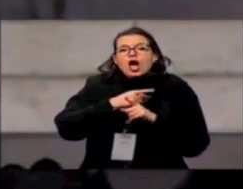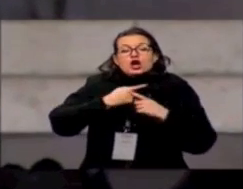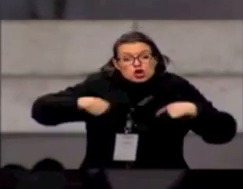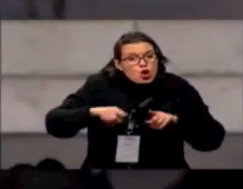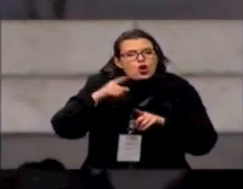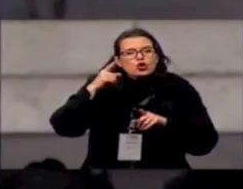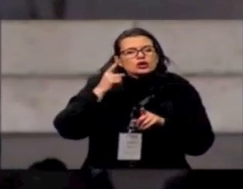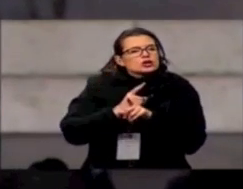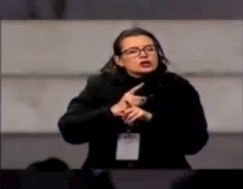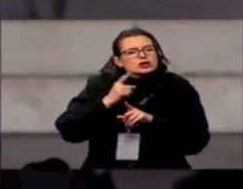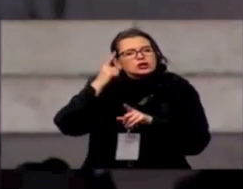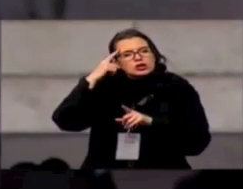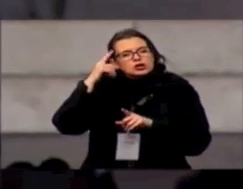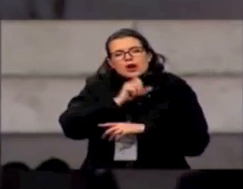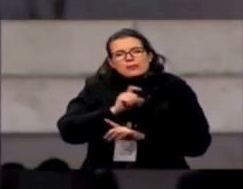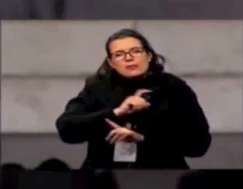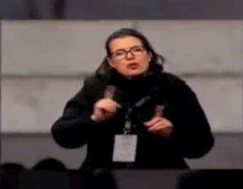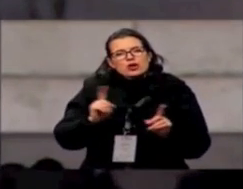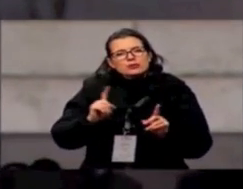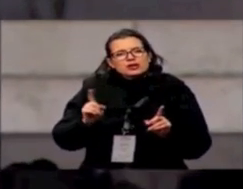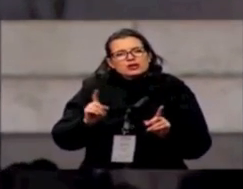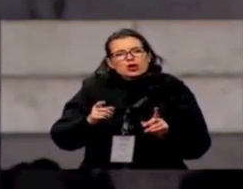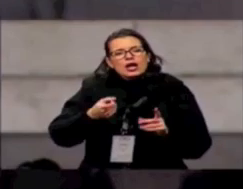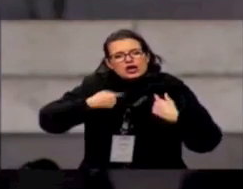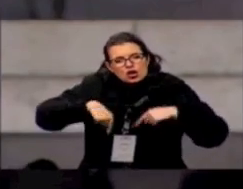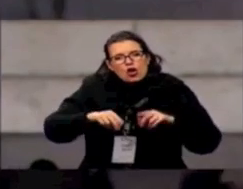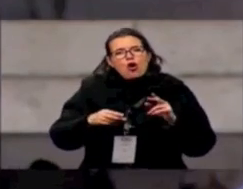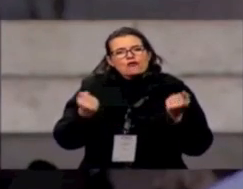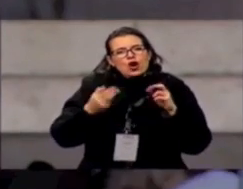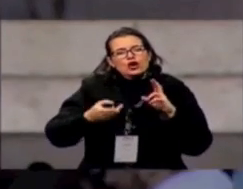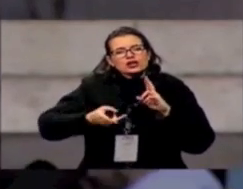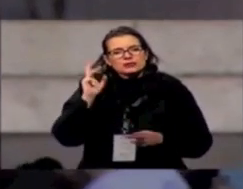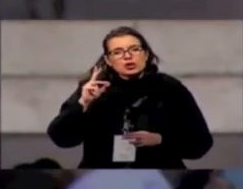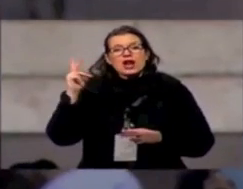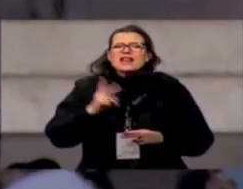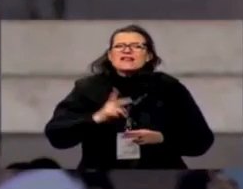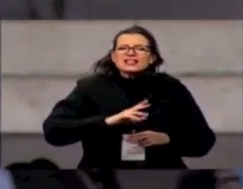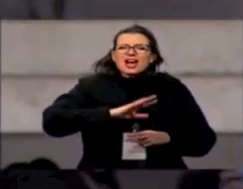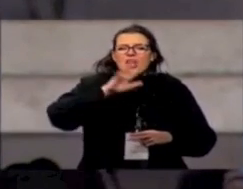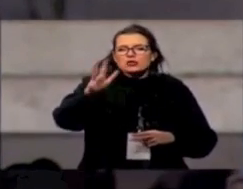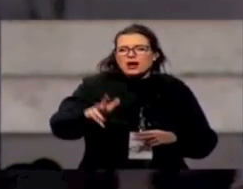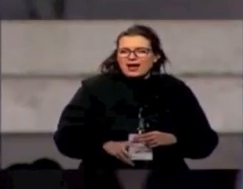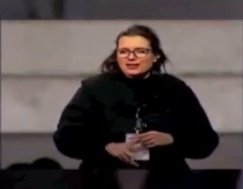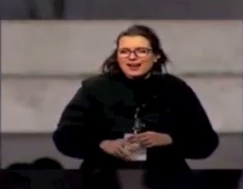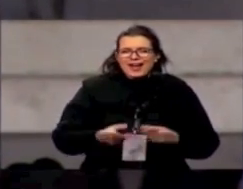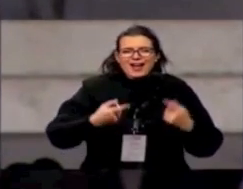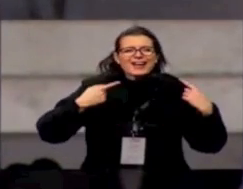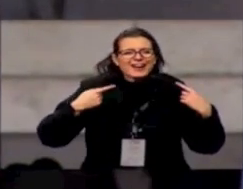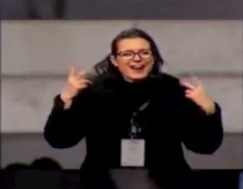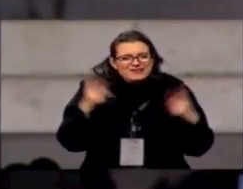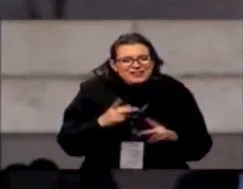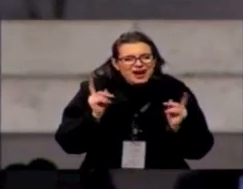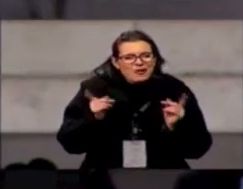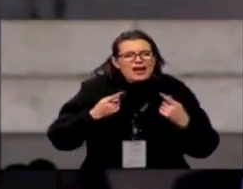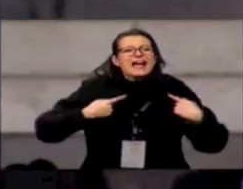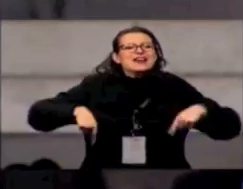raccontano ci fa pensare che non contiamo nulla ma la verità è un'altra la verità che il potere ce l'abbiamo noi che siamo di